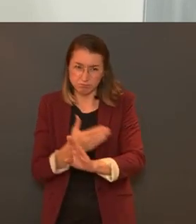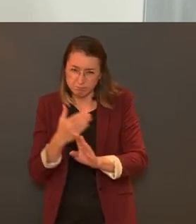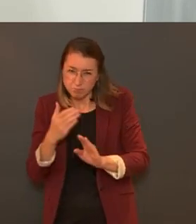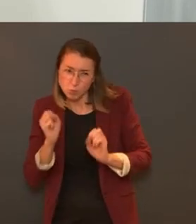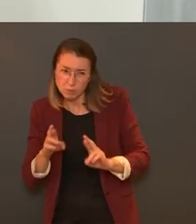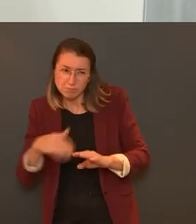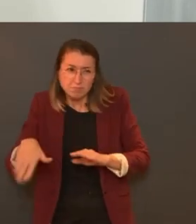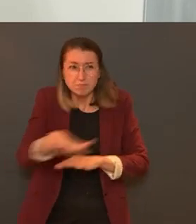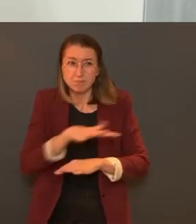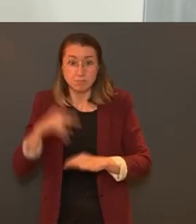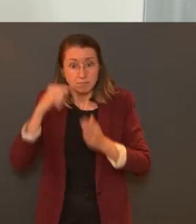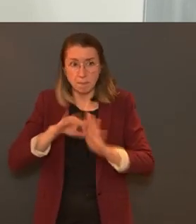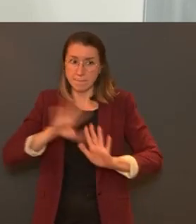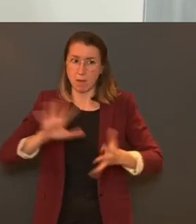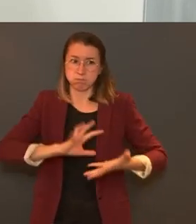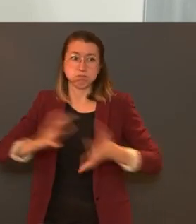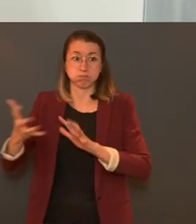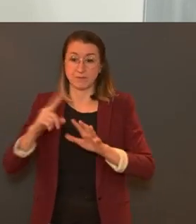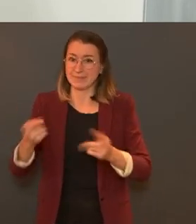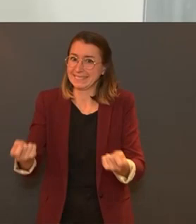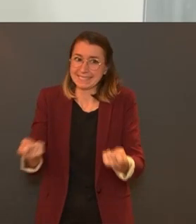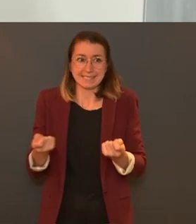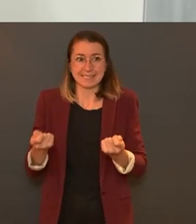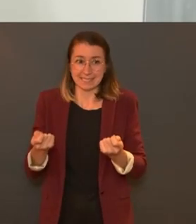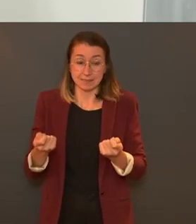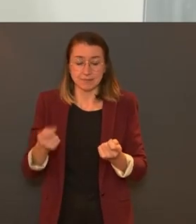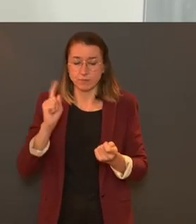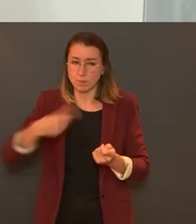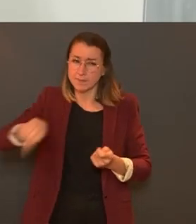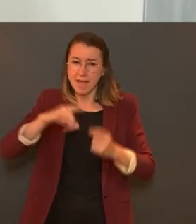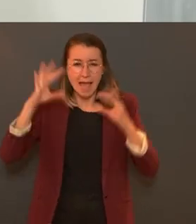reste donc de mise. Le